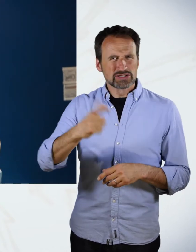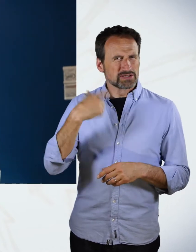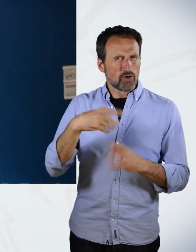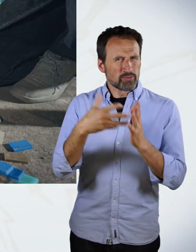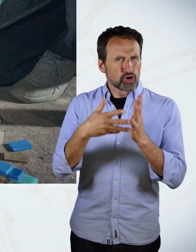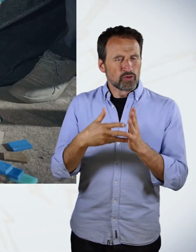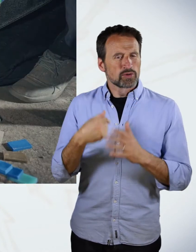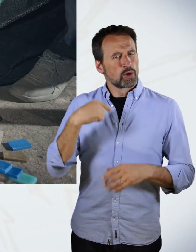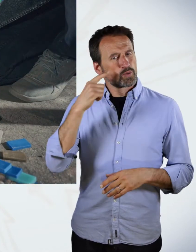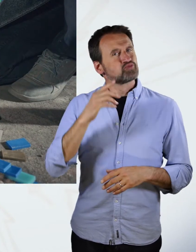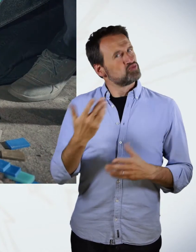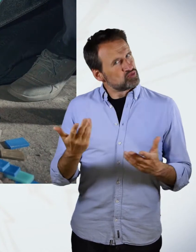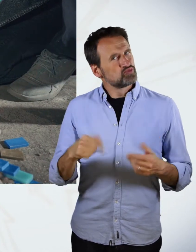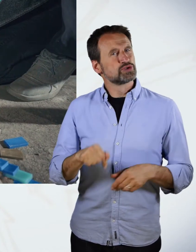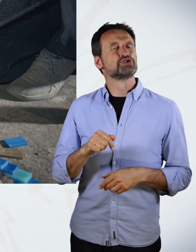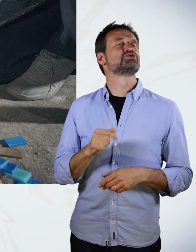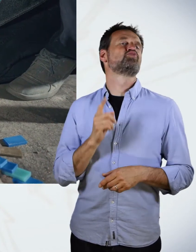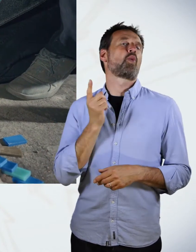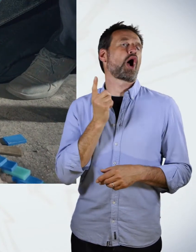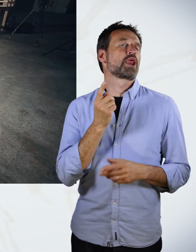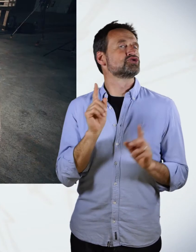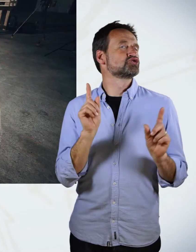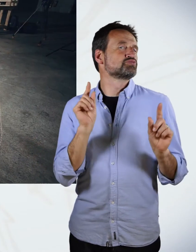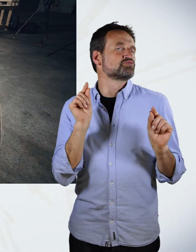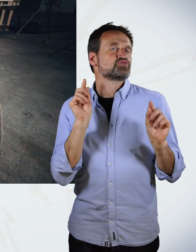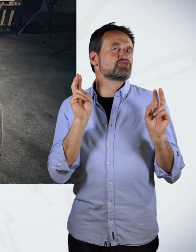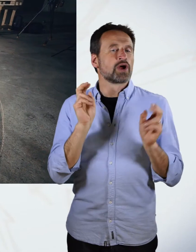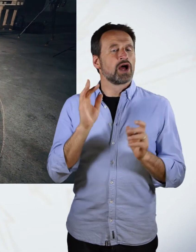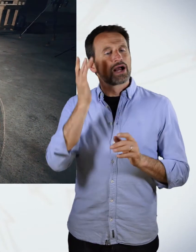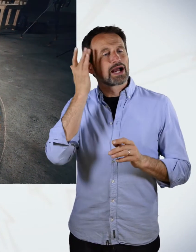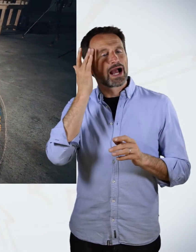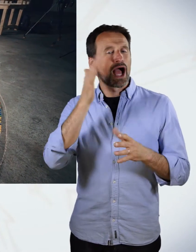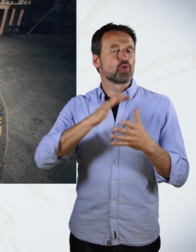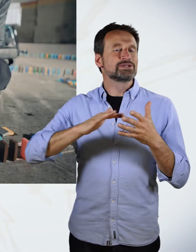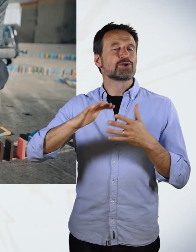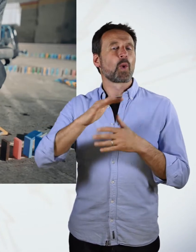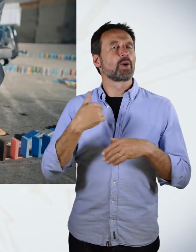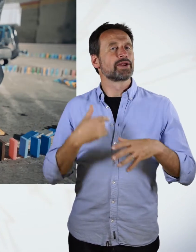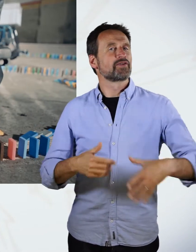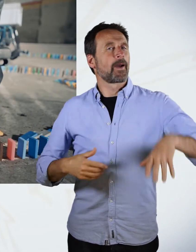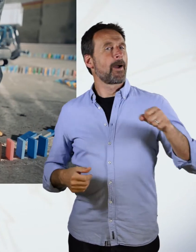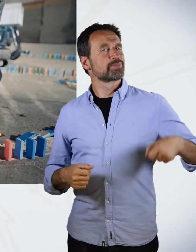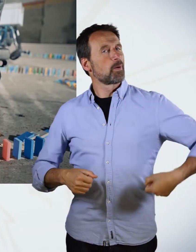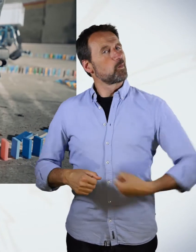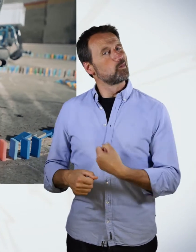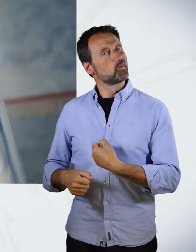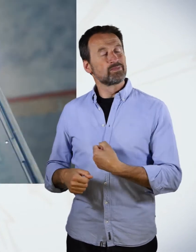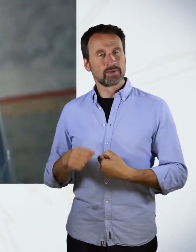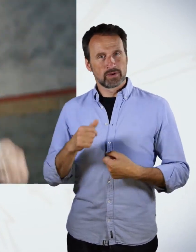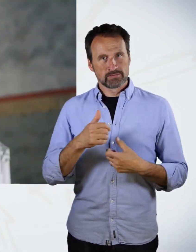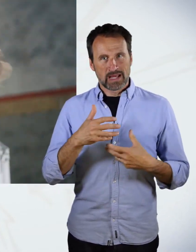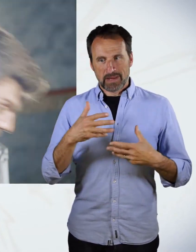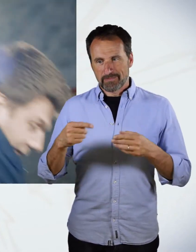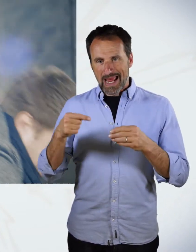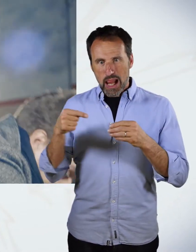ja, das ist jetzt eigentlich so eine moralische Grauzone, in der ich mich bewege. Und umso mehr Lücken ich geschlossen habe, desto nervöser bin